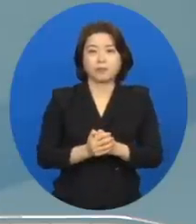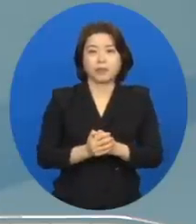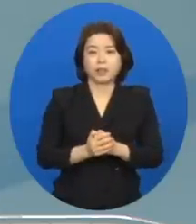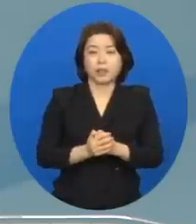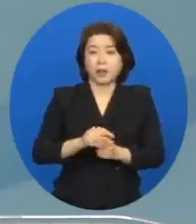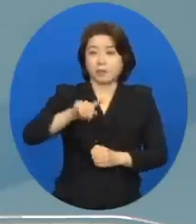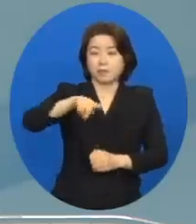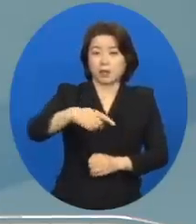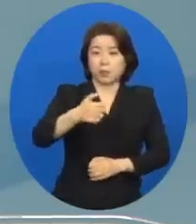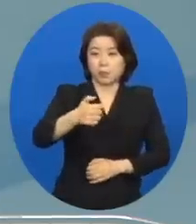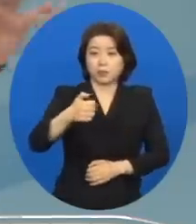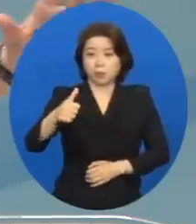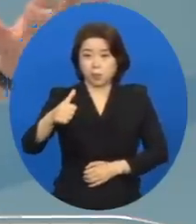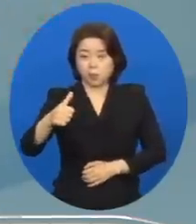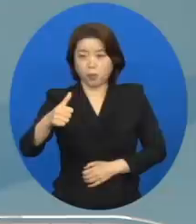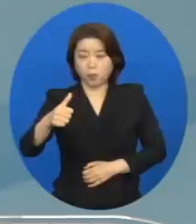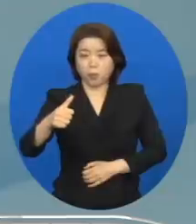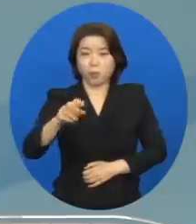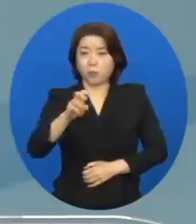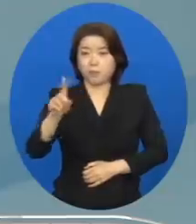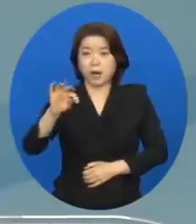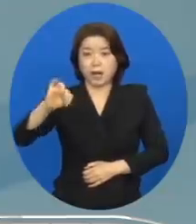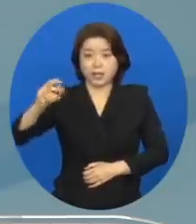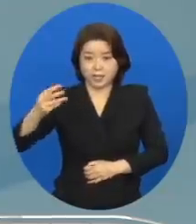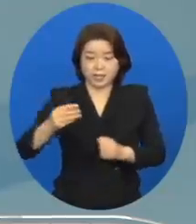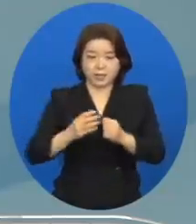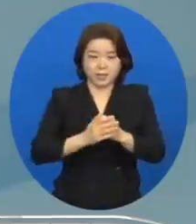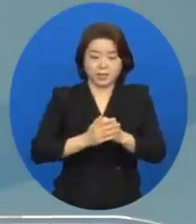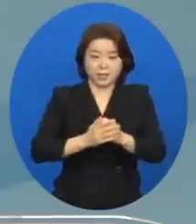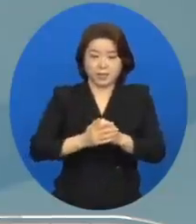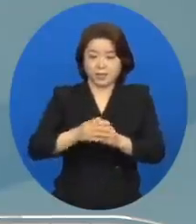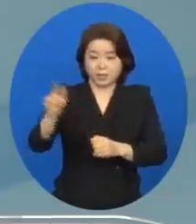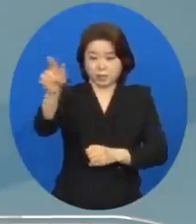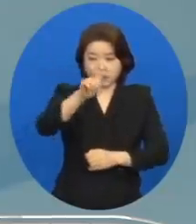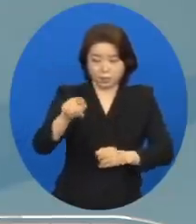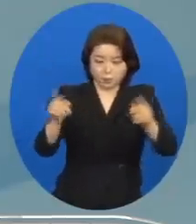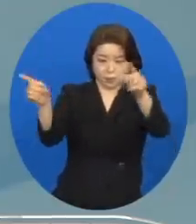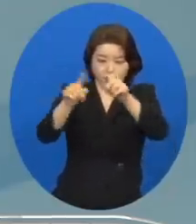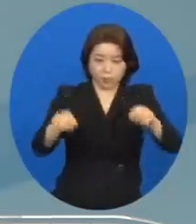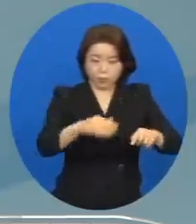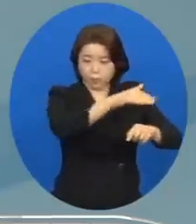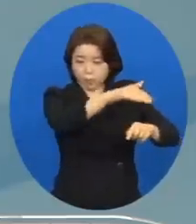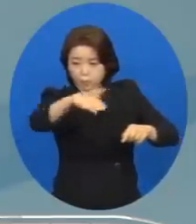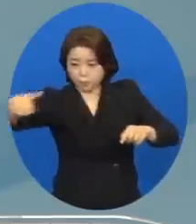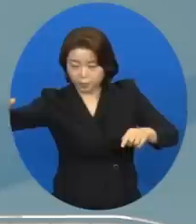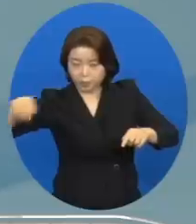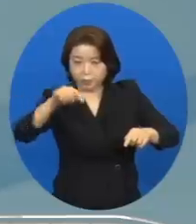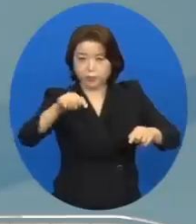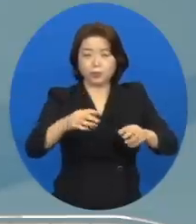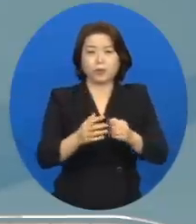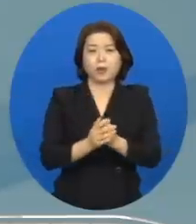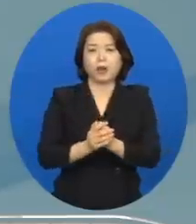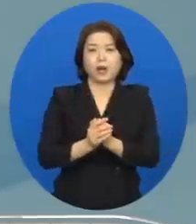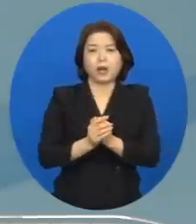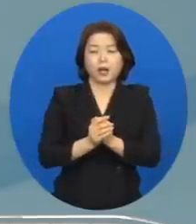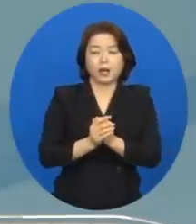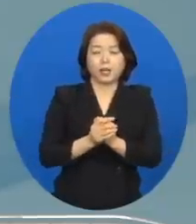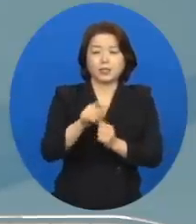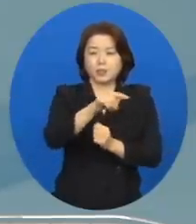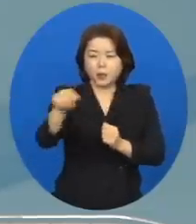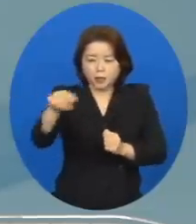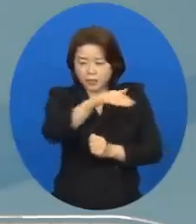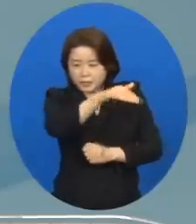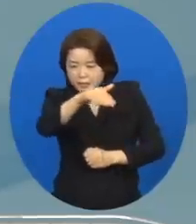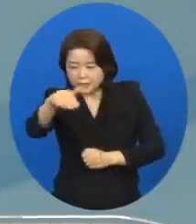155마일 그 전선, 우리나라의 휴전선, 그 가족의 간절한 기도 제목이